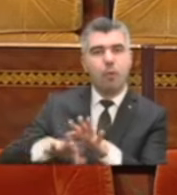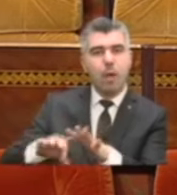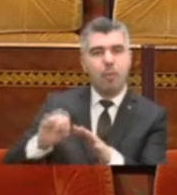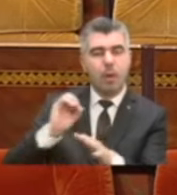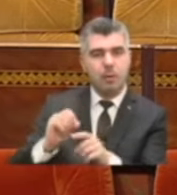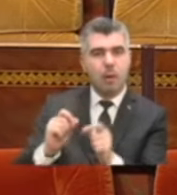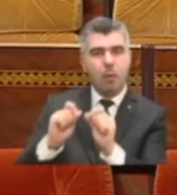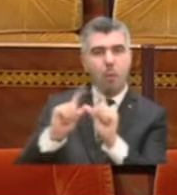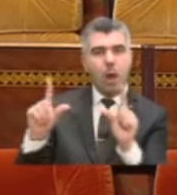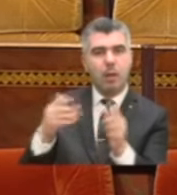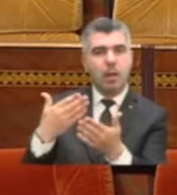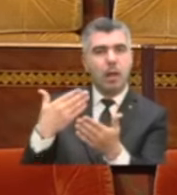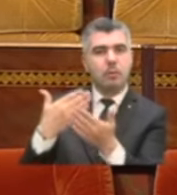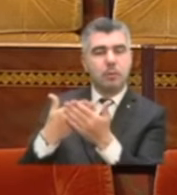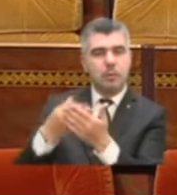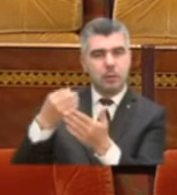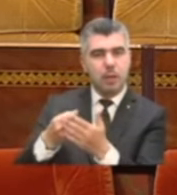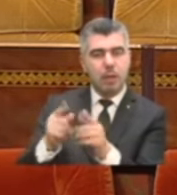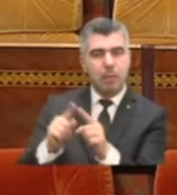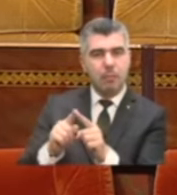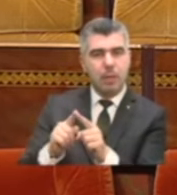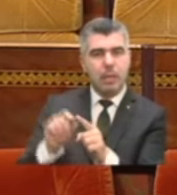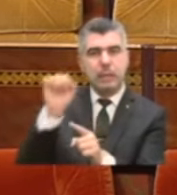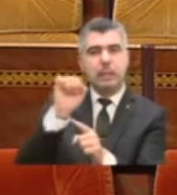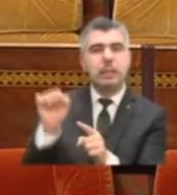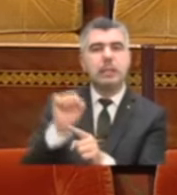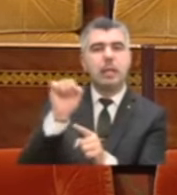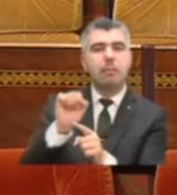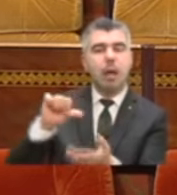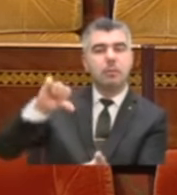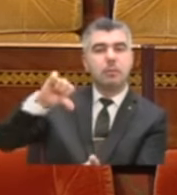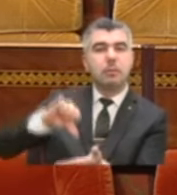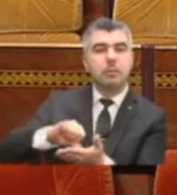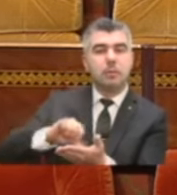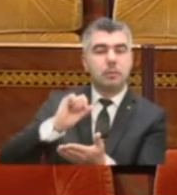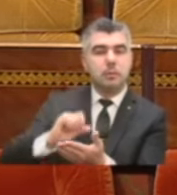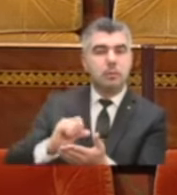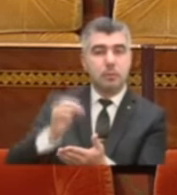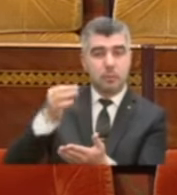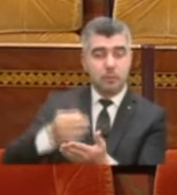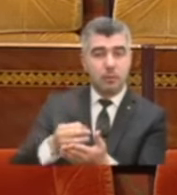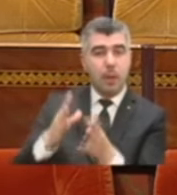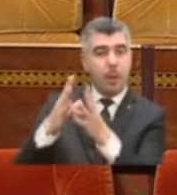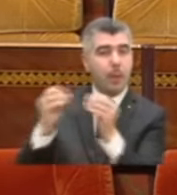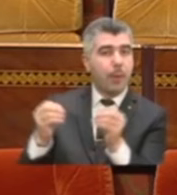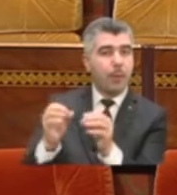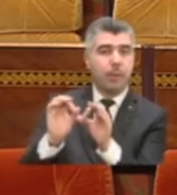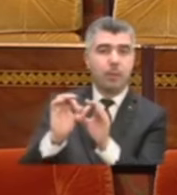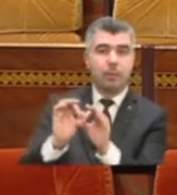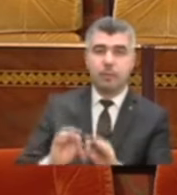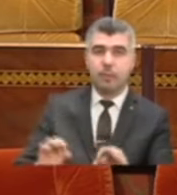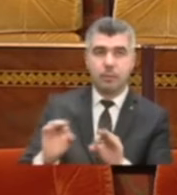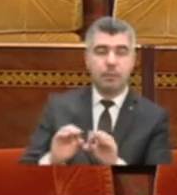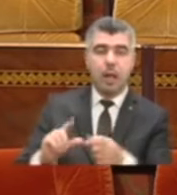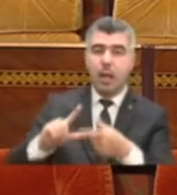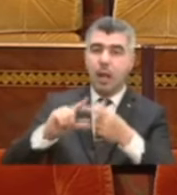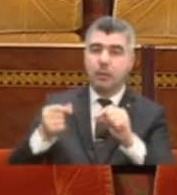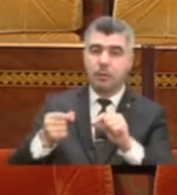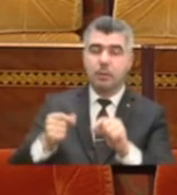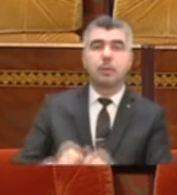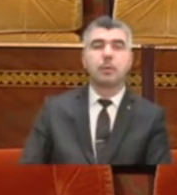ونعطي نموذجا إقليم سيدي سليمان، هذا الإقليم الذي يعرف خصص كبير في هذا المجال. وكنلتمس من